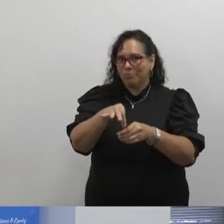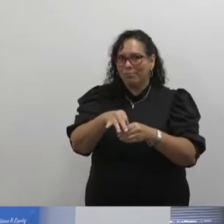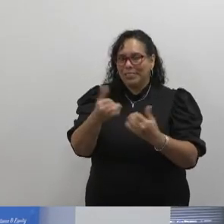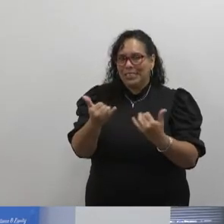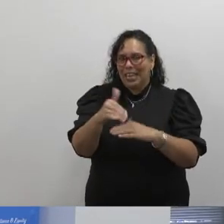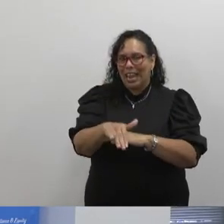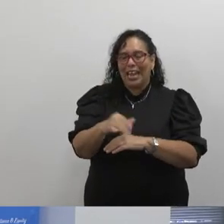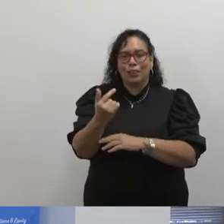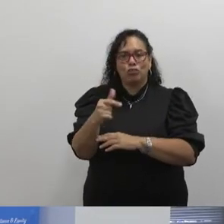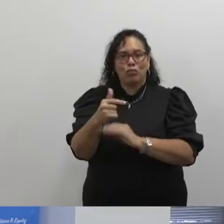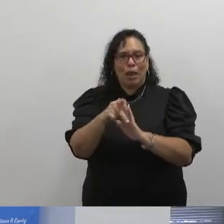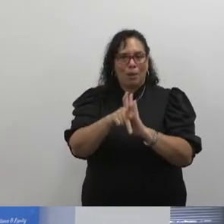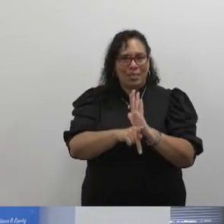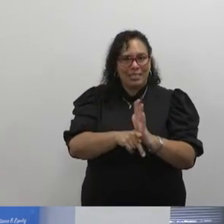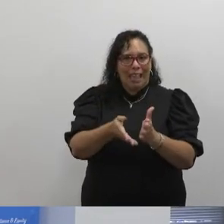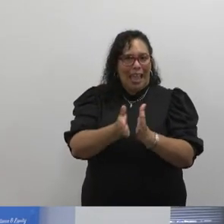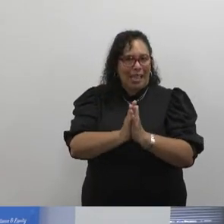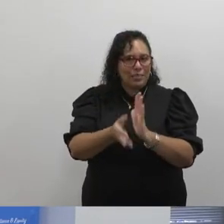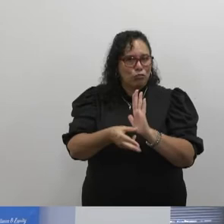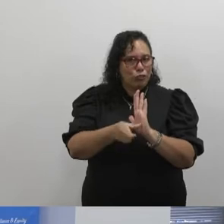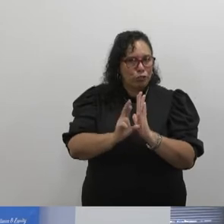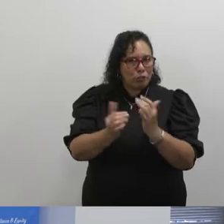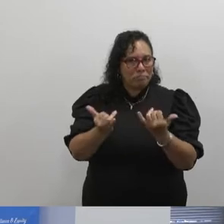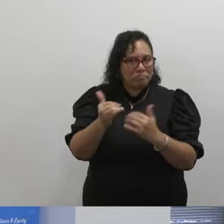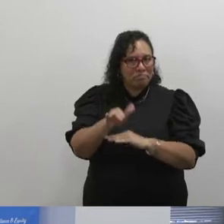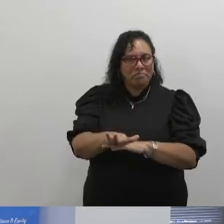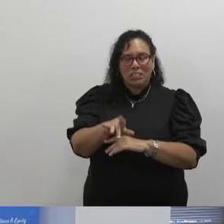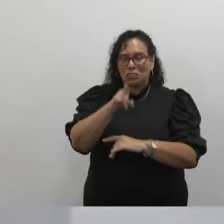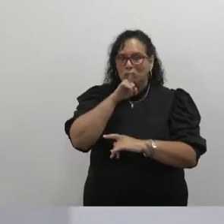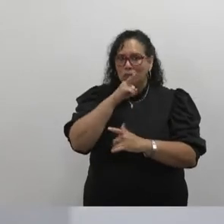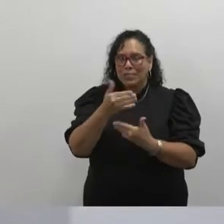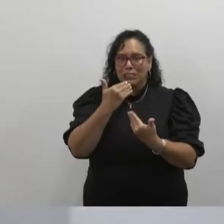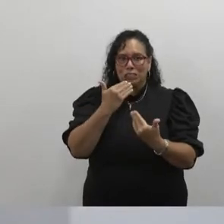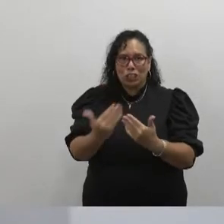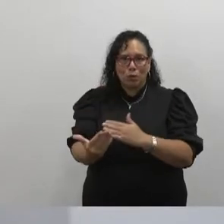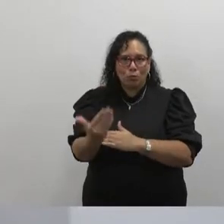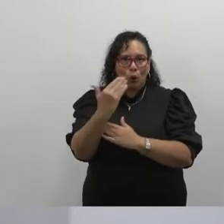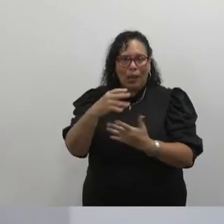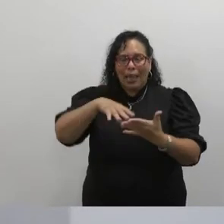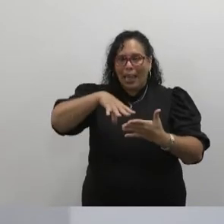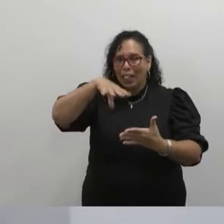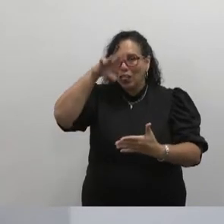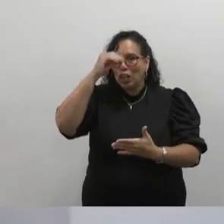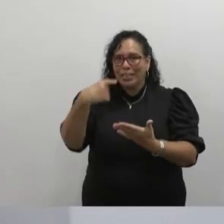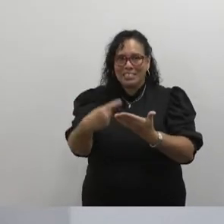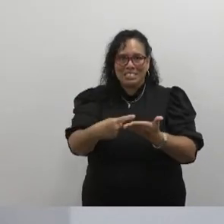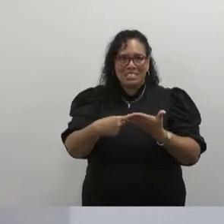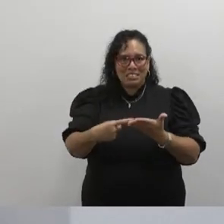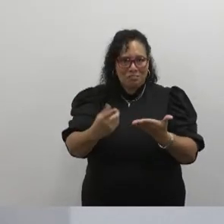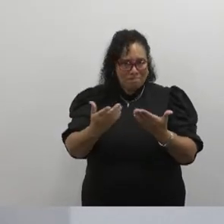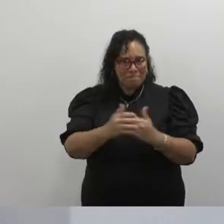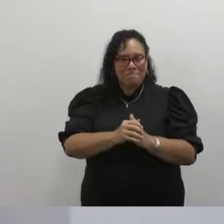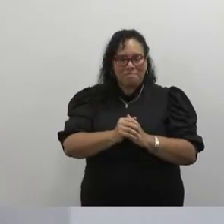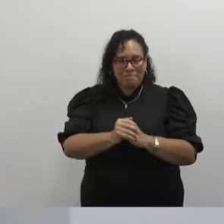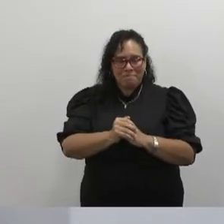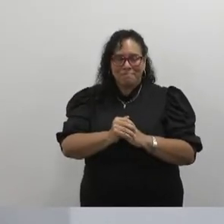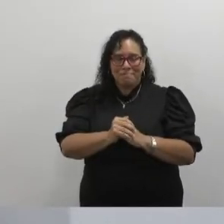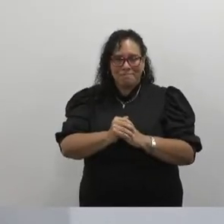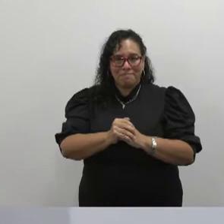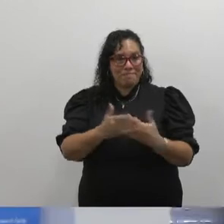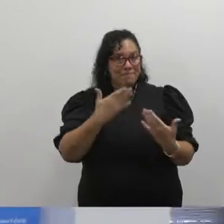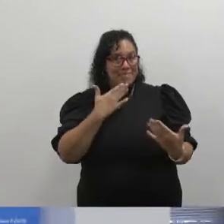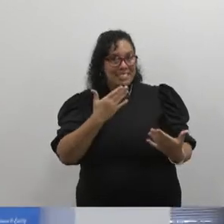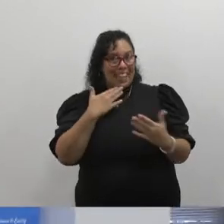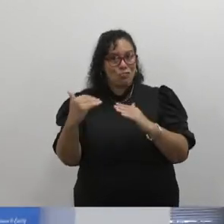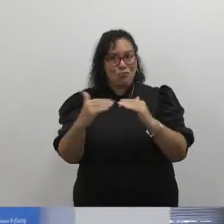có sáng hết thời đại chín năm thứ mấy nữa không phổ phong sơn la nhiều lắm này cứ chỉ bật mùa